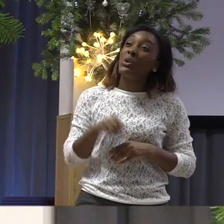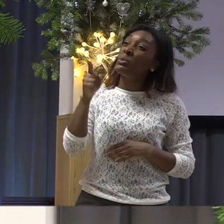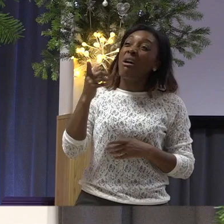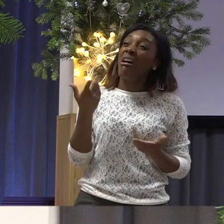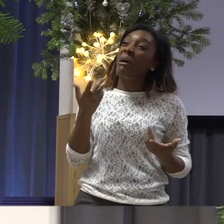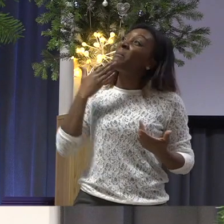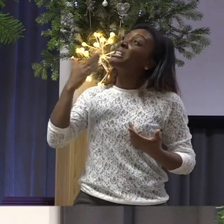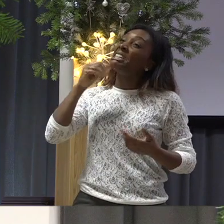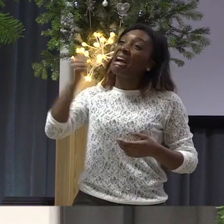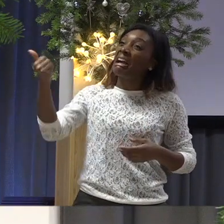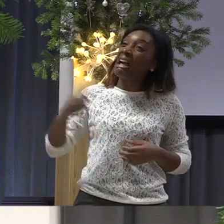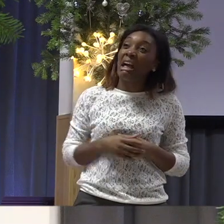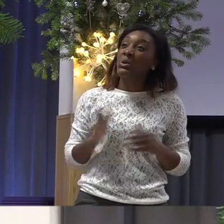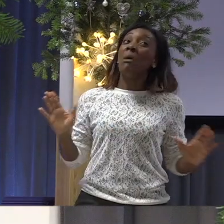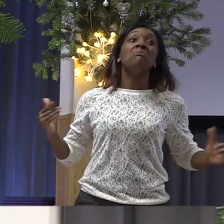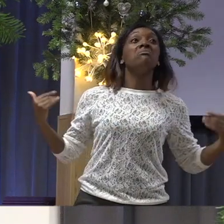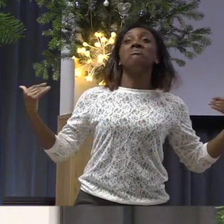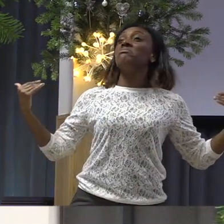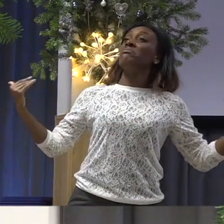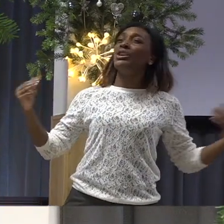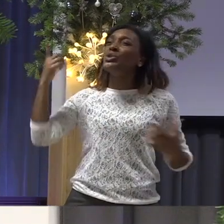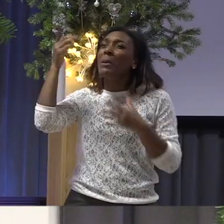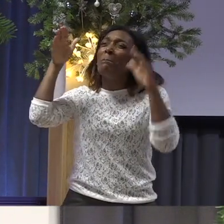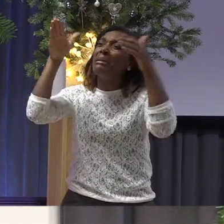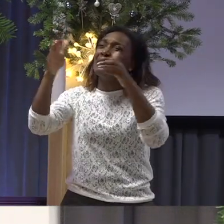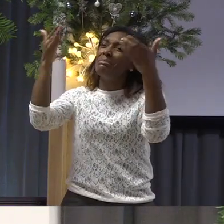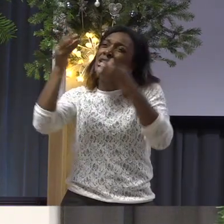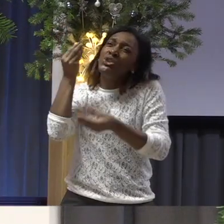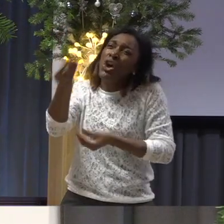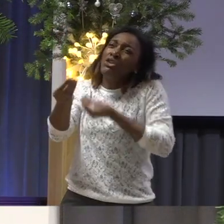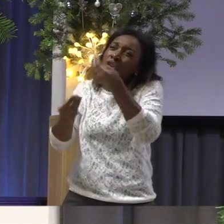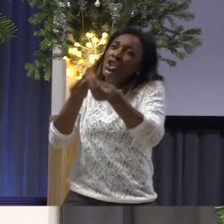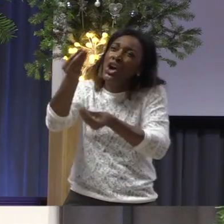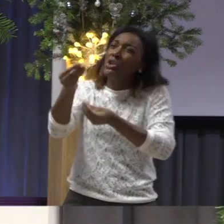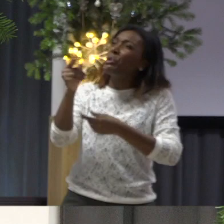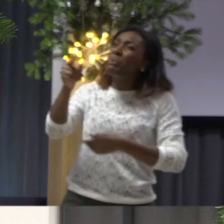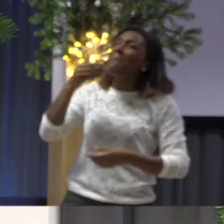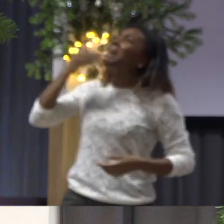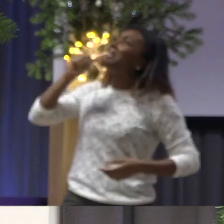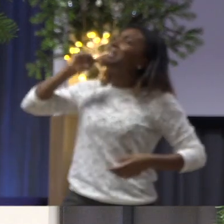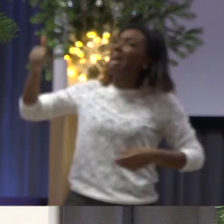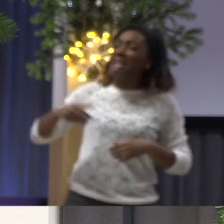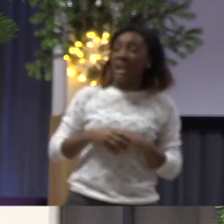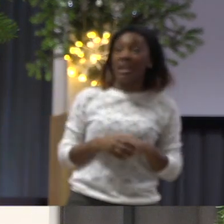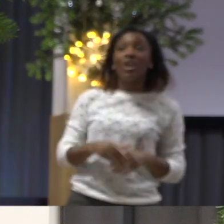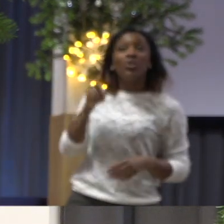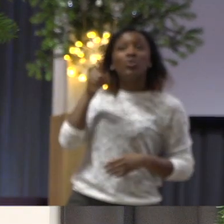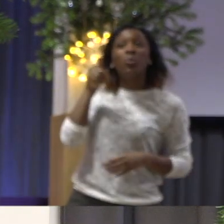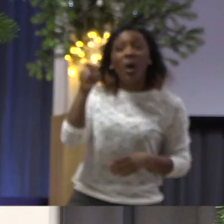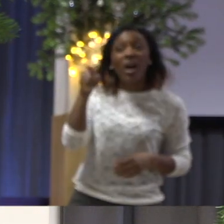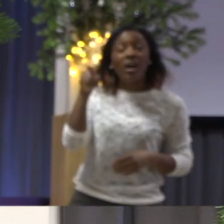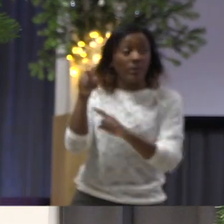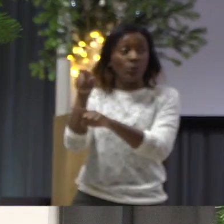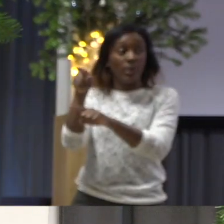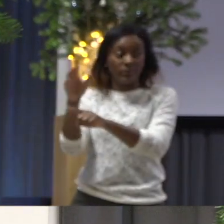ingrat. Dieu a fait tellement de choses pour toi. Et il lui dit dans ces termes, et toi, Belteshazzar, son